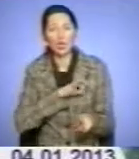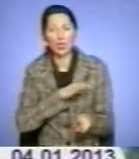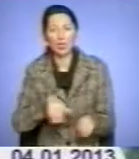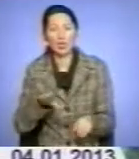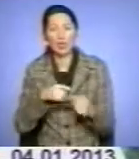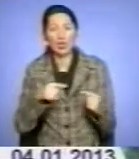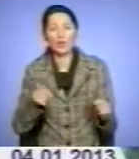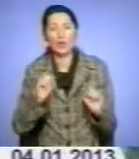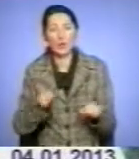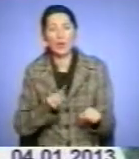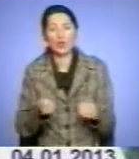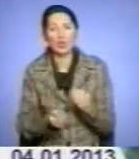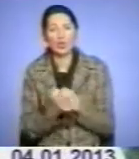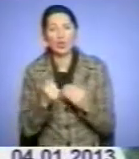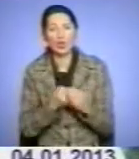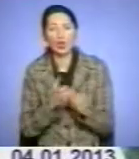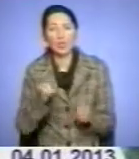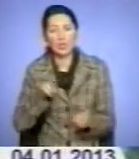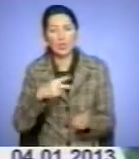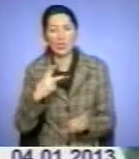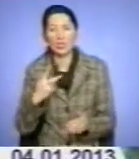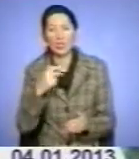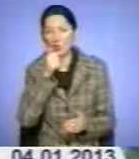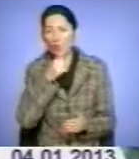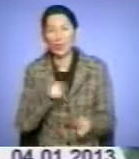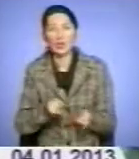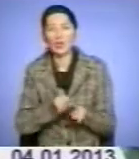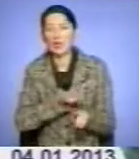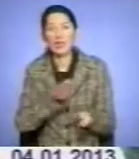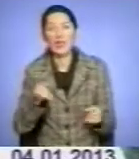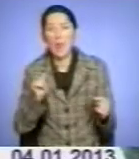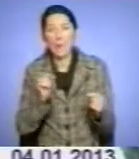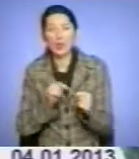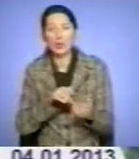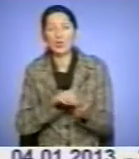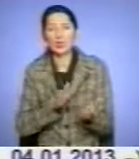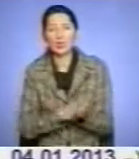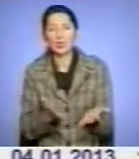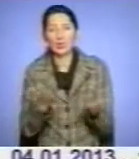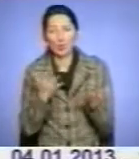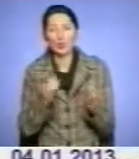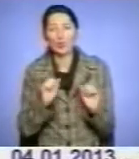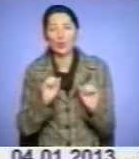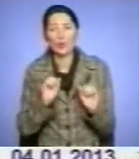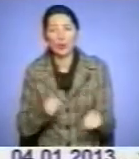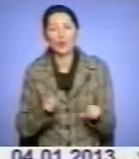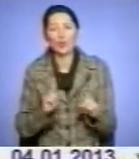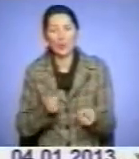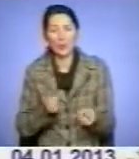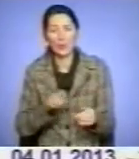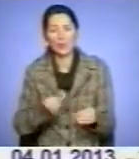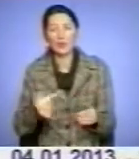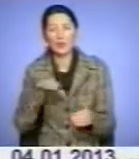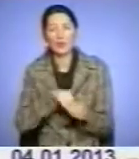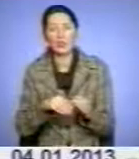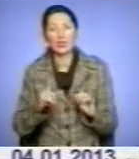виникли до січня 2013 року та не підлягали реєстрації, визнаються правочинними. Після введення в дію нової